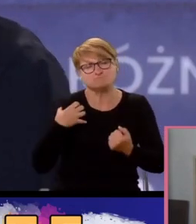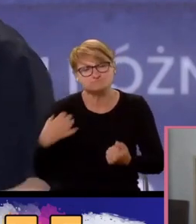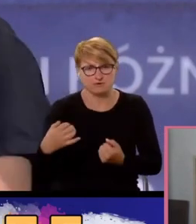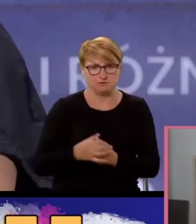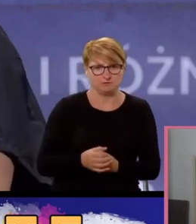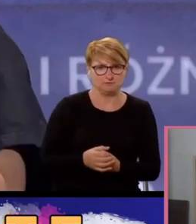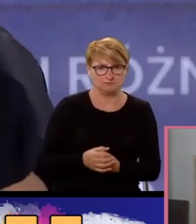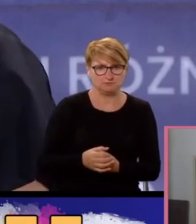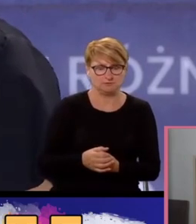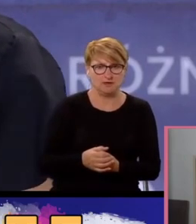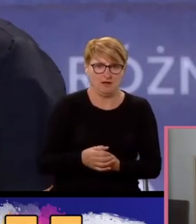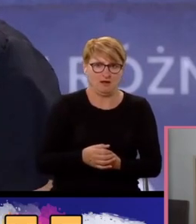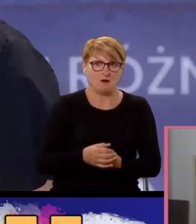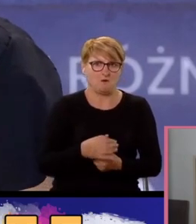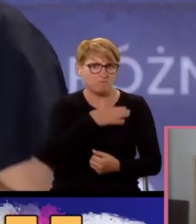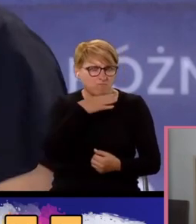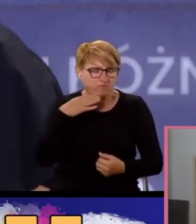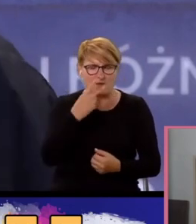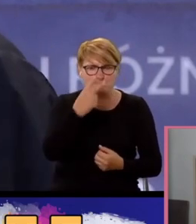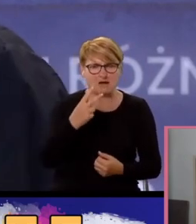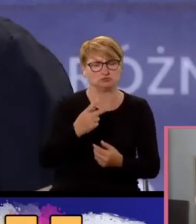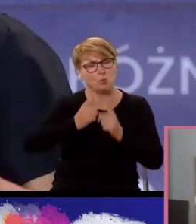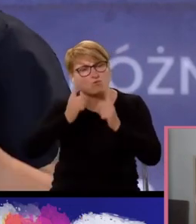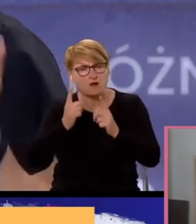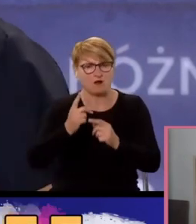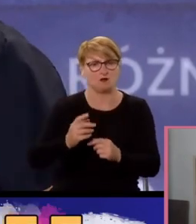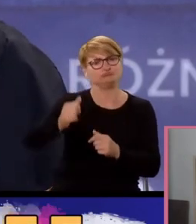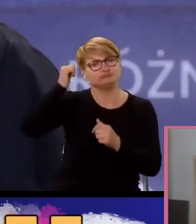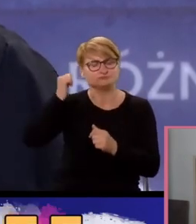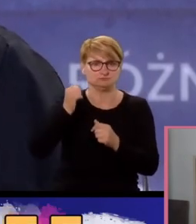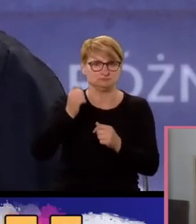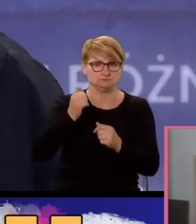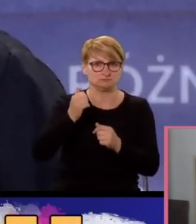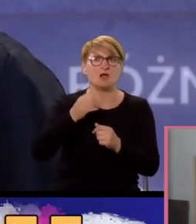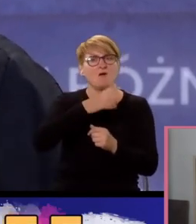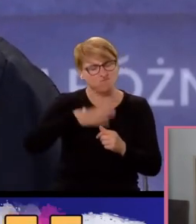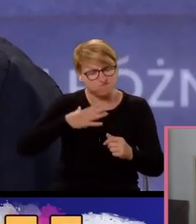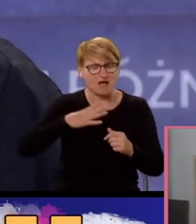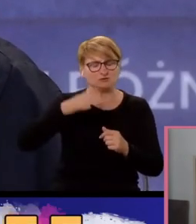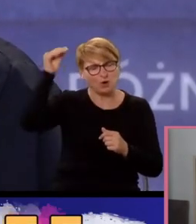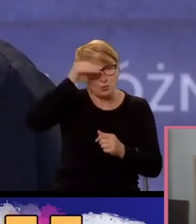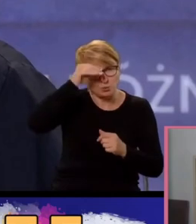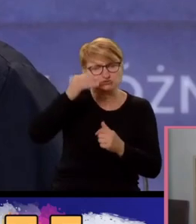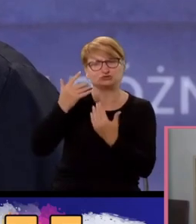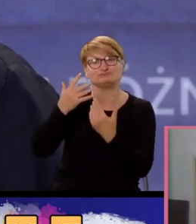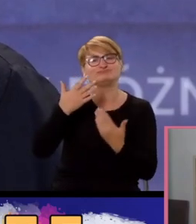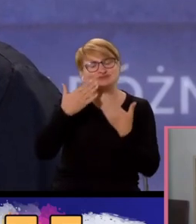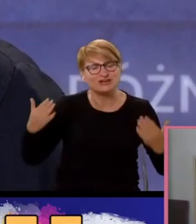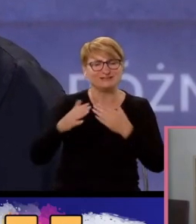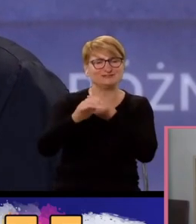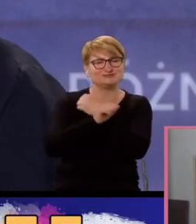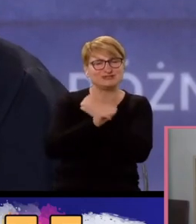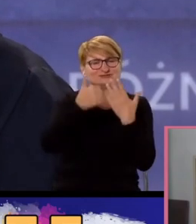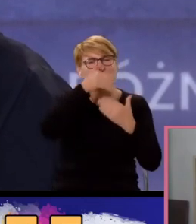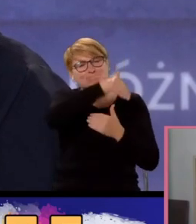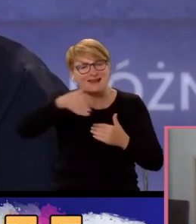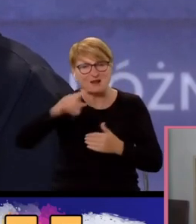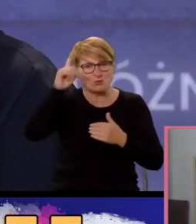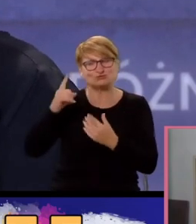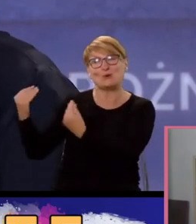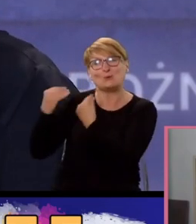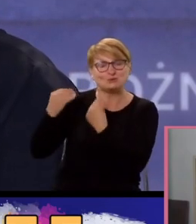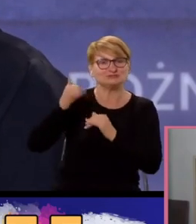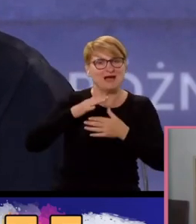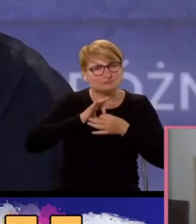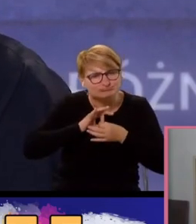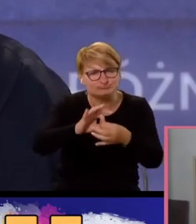nas, że moglibyśmy spojrzeć z uwagą, z pewną czułością, spojrzeć w tę przeszłość i uczyć się od tych 66 miliardów ludzi, którzy żyli przed nami. Jak przetrwać? Jak